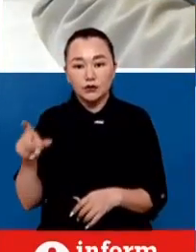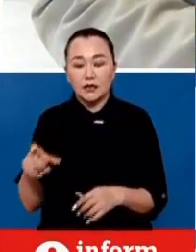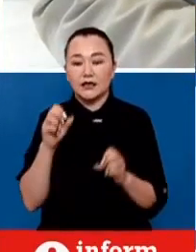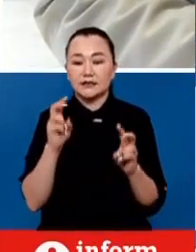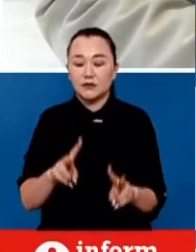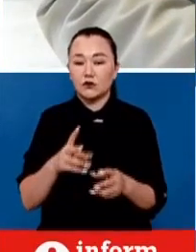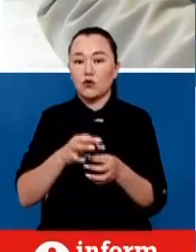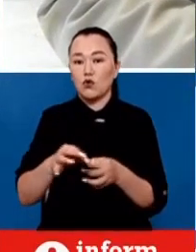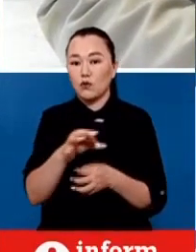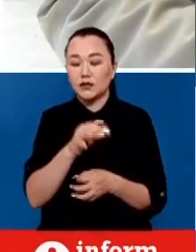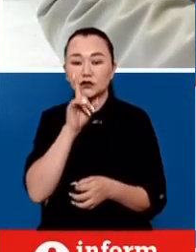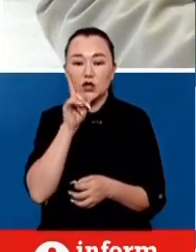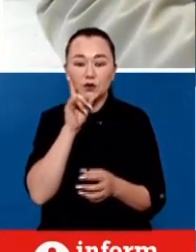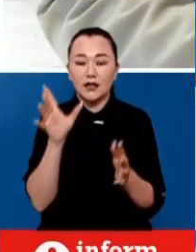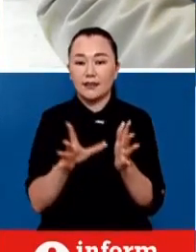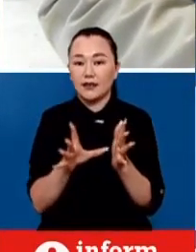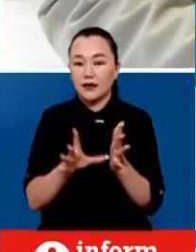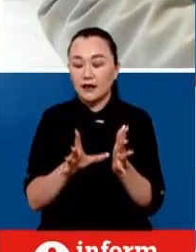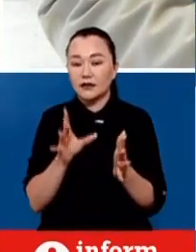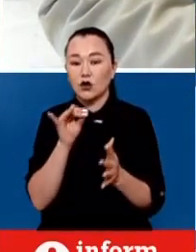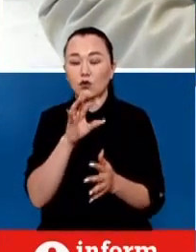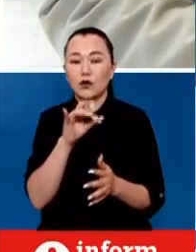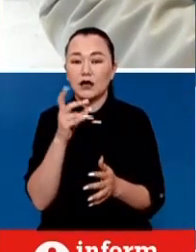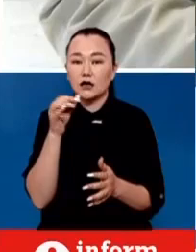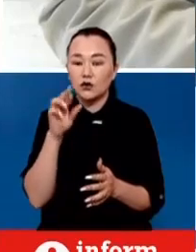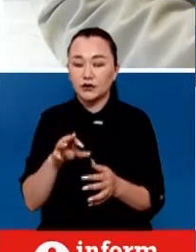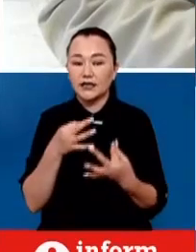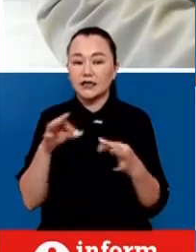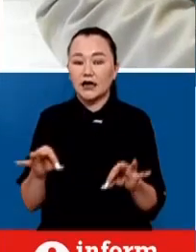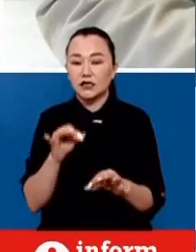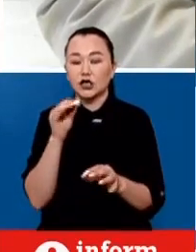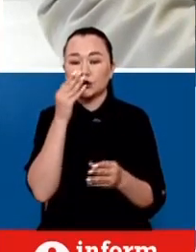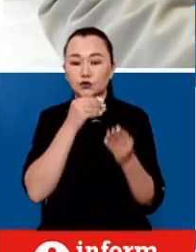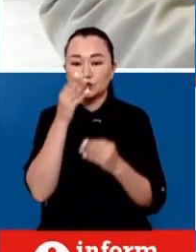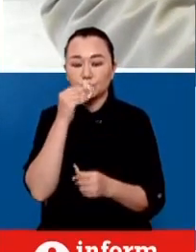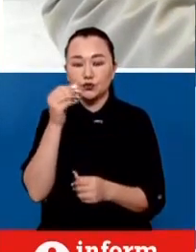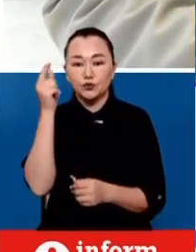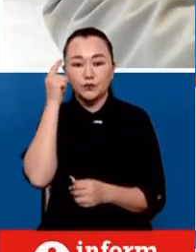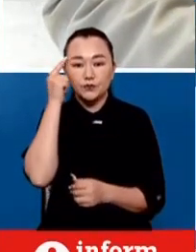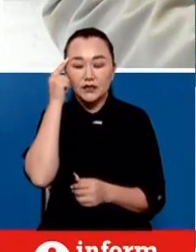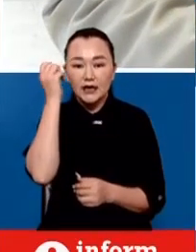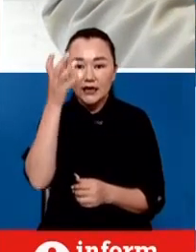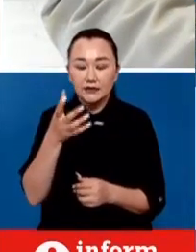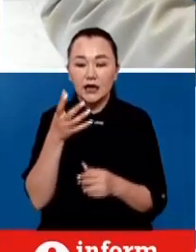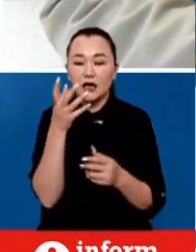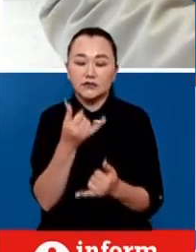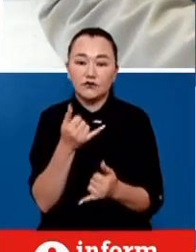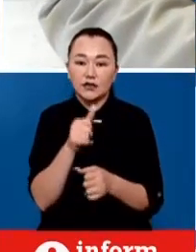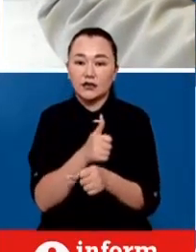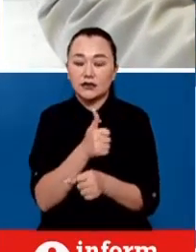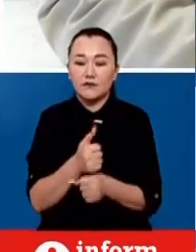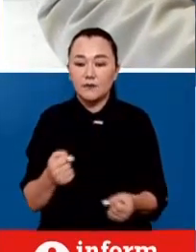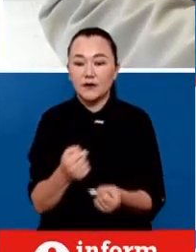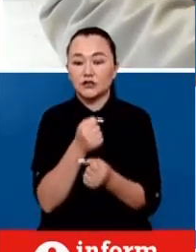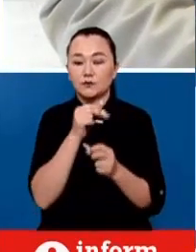в области зеленой энергетики, углеродной нейтральности и искусственного интеллекта. Сегодня основным лейтмотивом стало